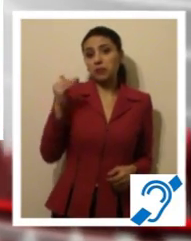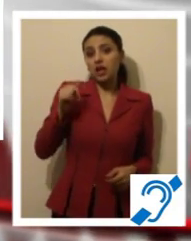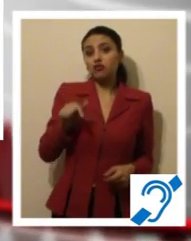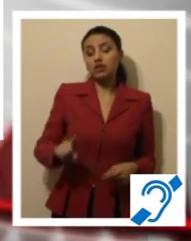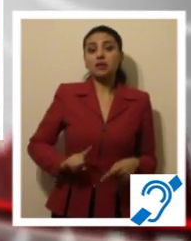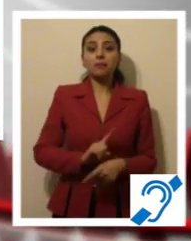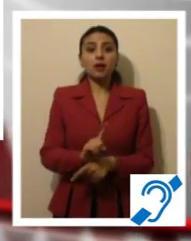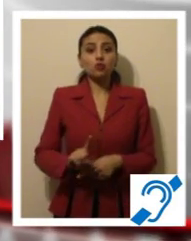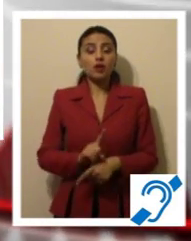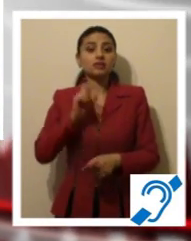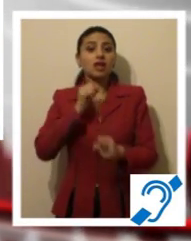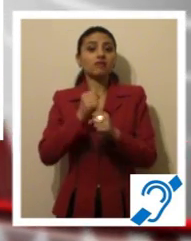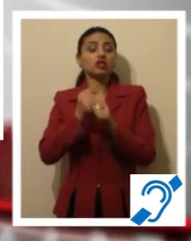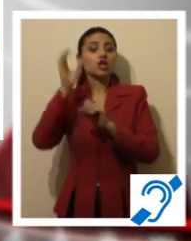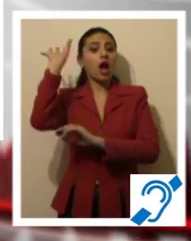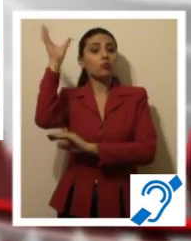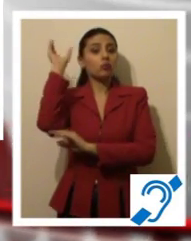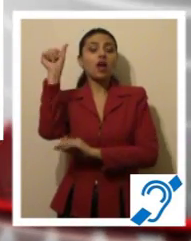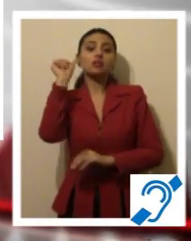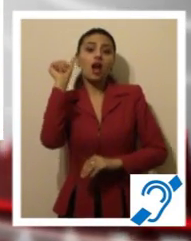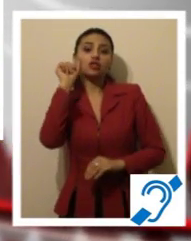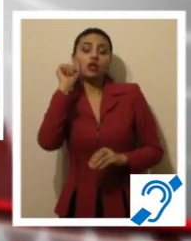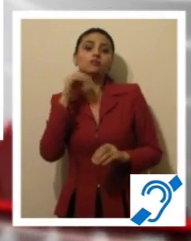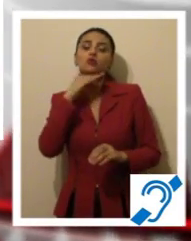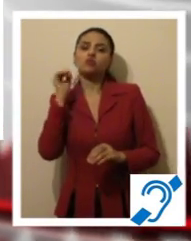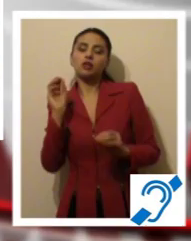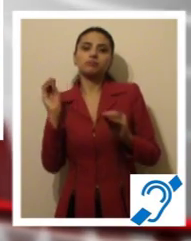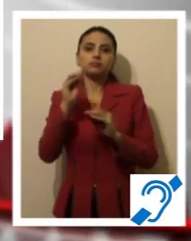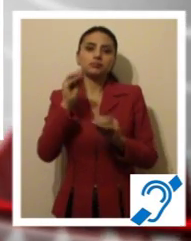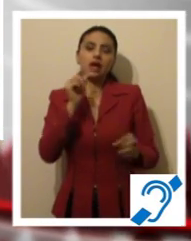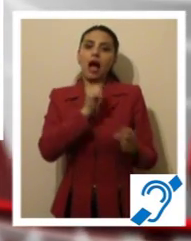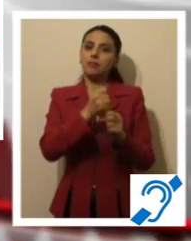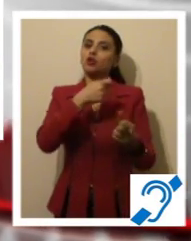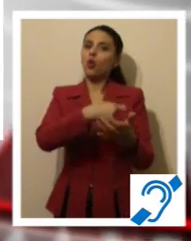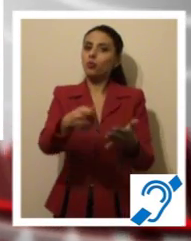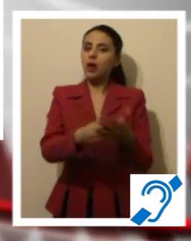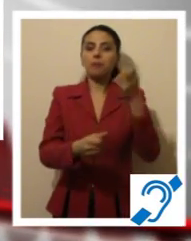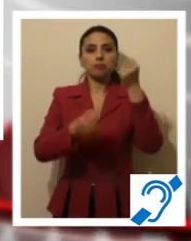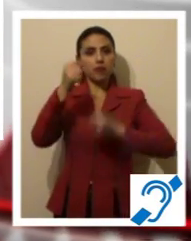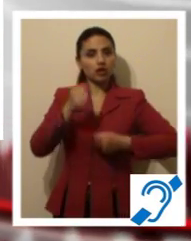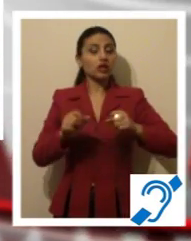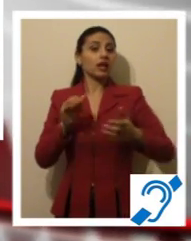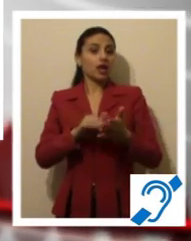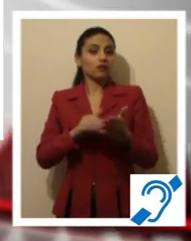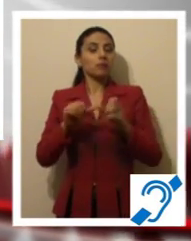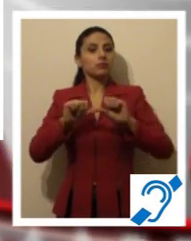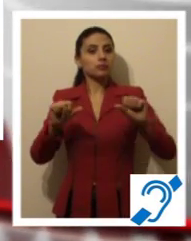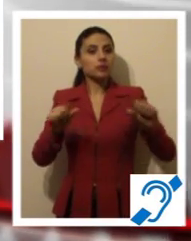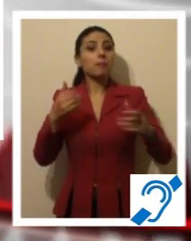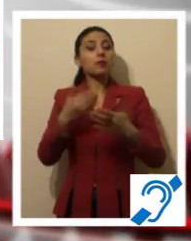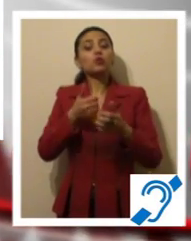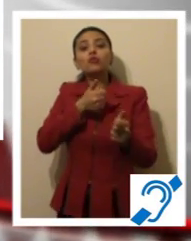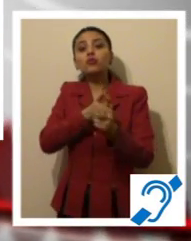această perioadă, serviciul de ambulanță Argeș a suplimentat numărul de echipaje și a dotat corespunzător mașinile de intervenție în funcție